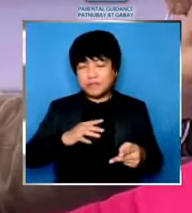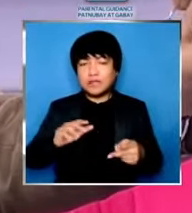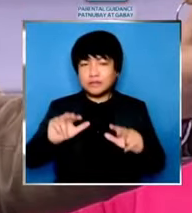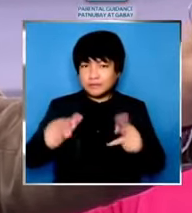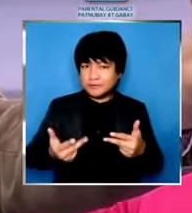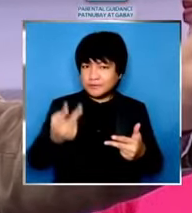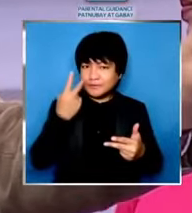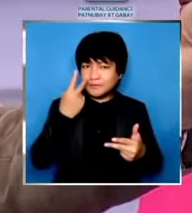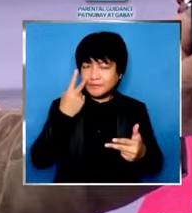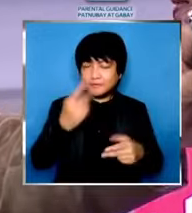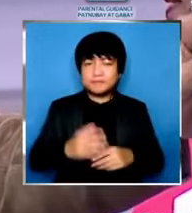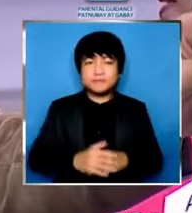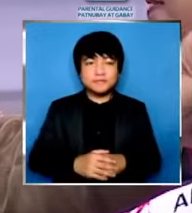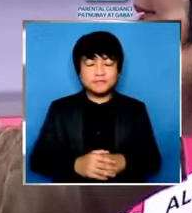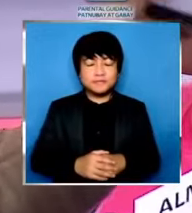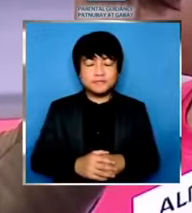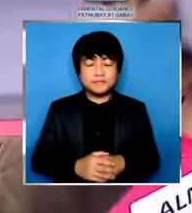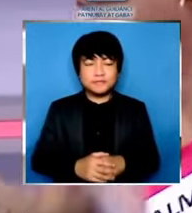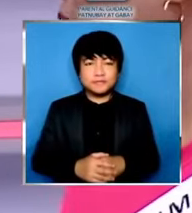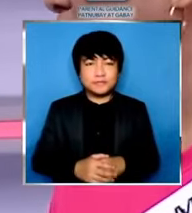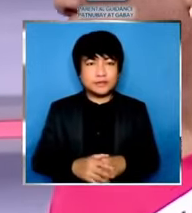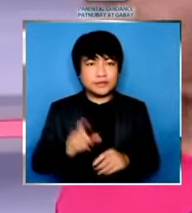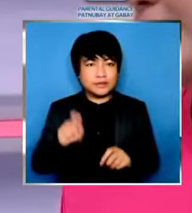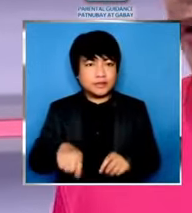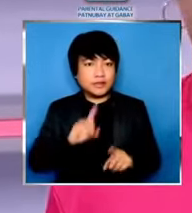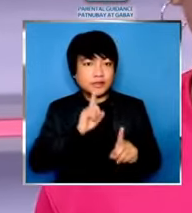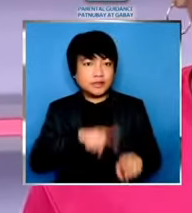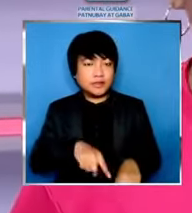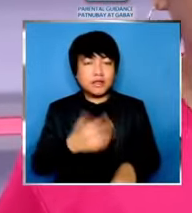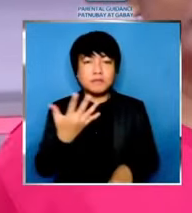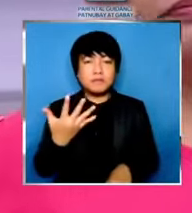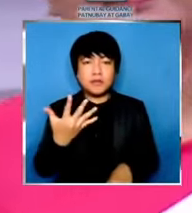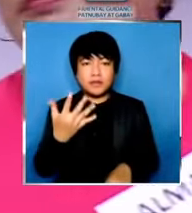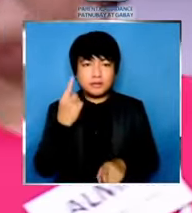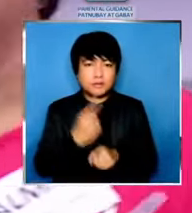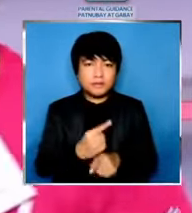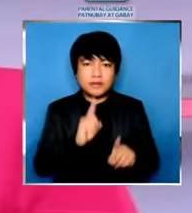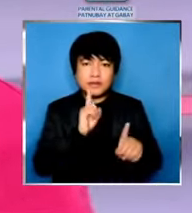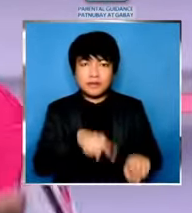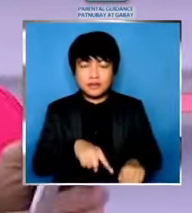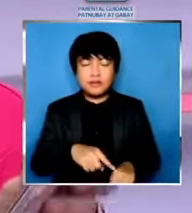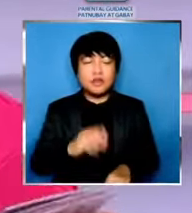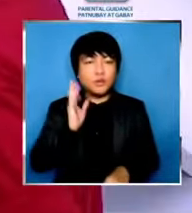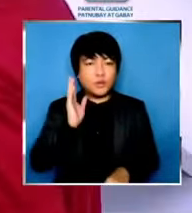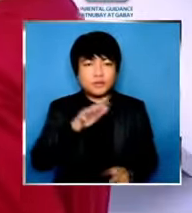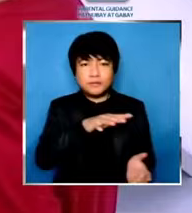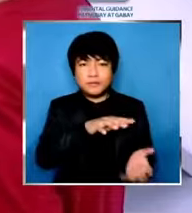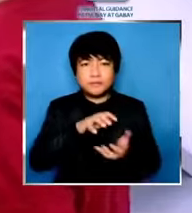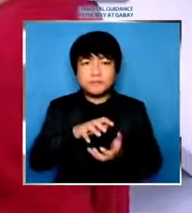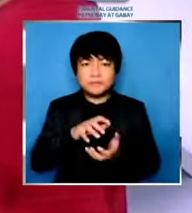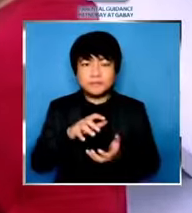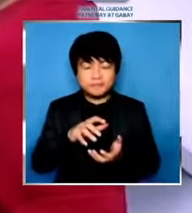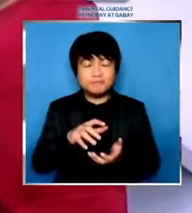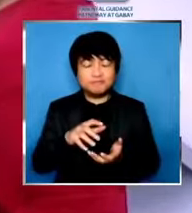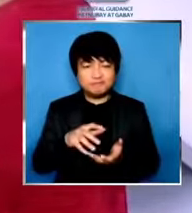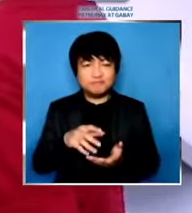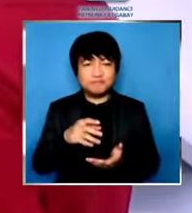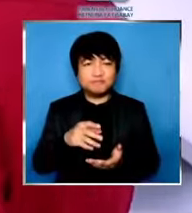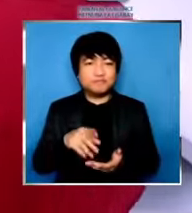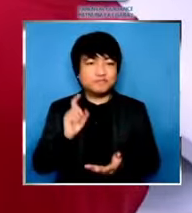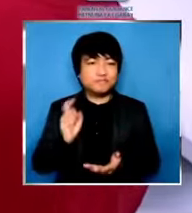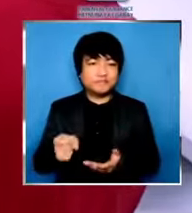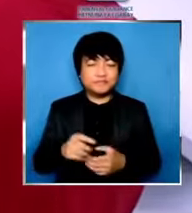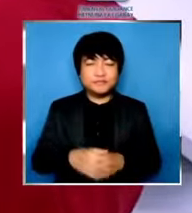Narito na tayo sa level 3. Kailangan mo magbigay ng 5 tamang sagot para mas marami kayong mauwing premyo. 5 tamang sagot, okay?